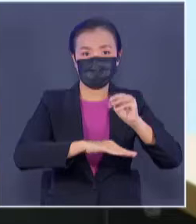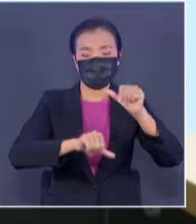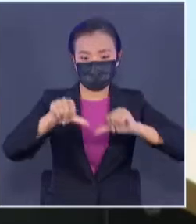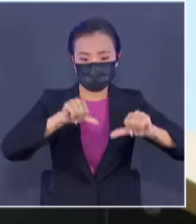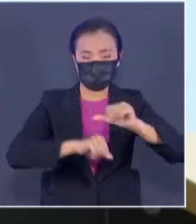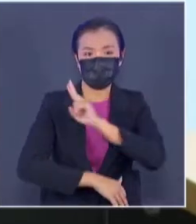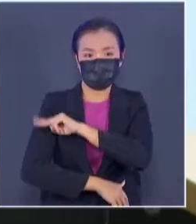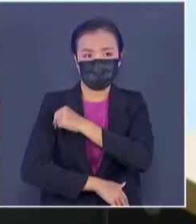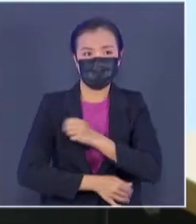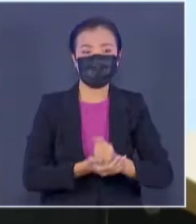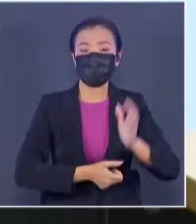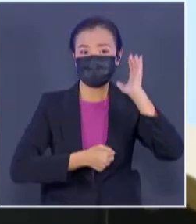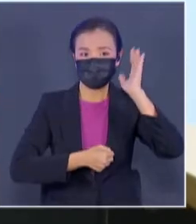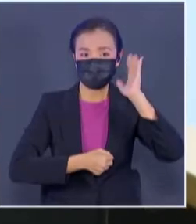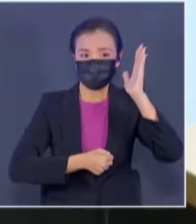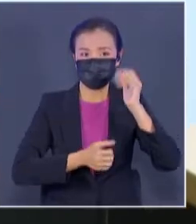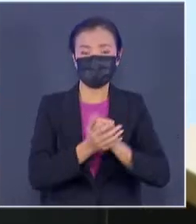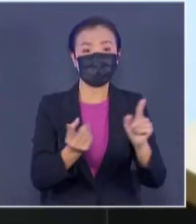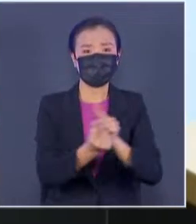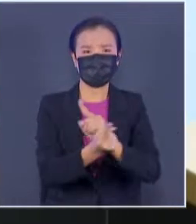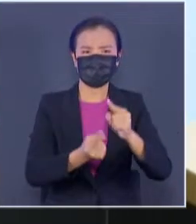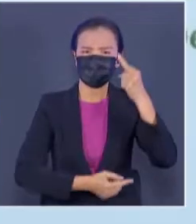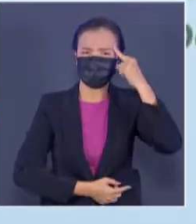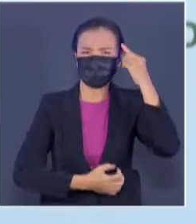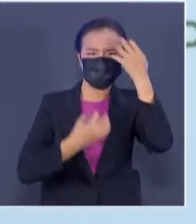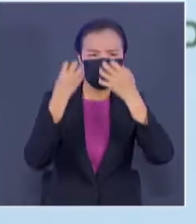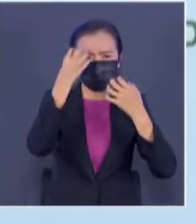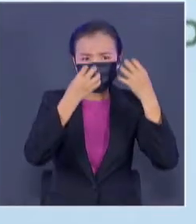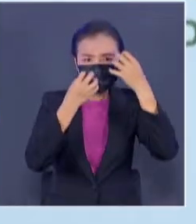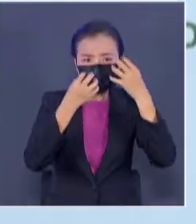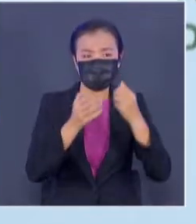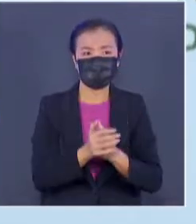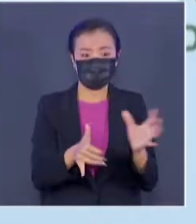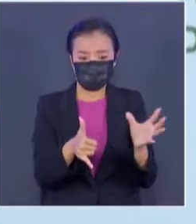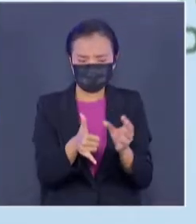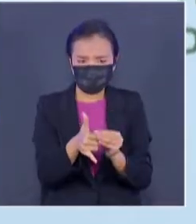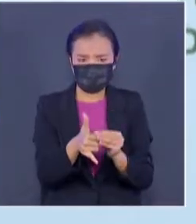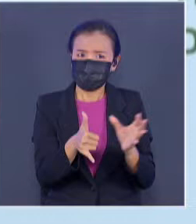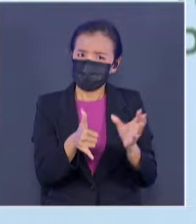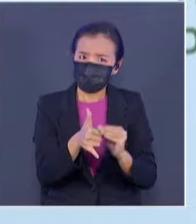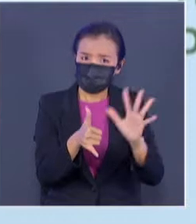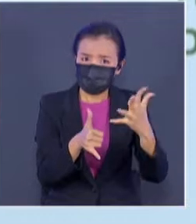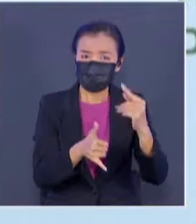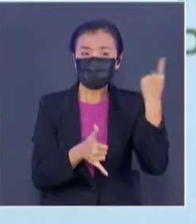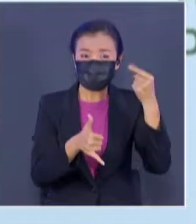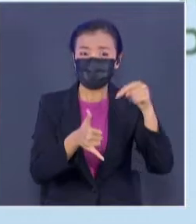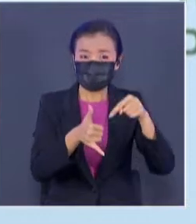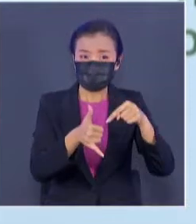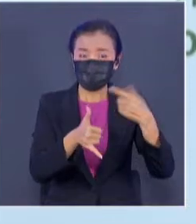แพทย์ท่านก็แถลงถึงกรณีที่สังคมเกิดความสับสนในเรื่องของผลตรวจโควิด-19 ของนักท่องเที่ยวราย